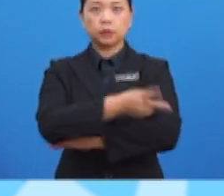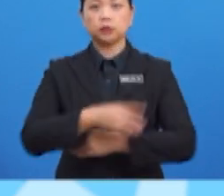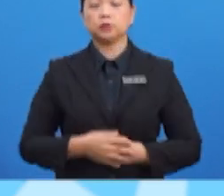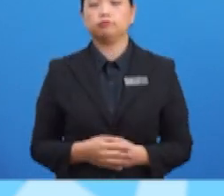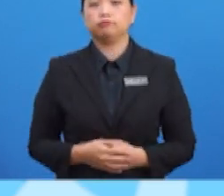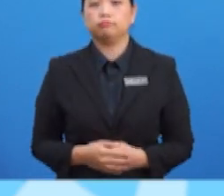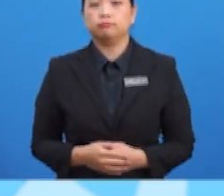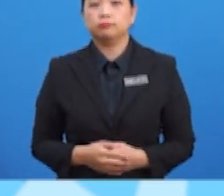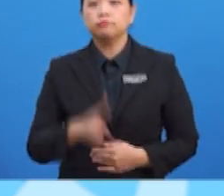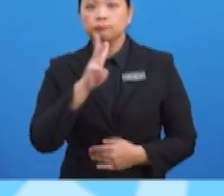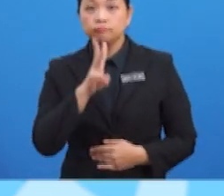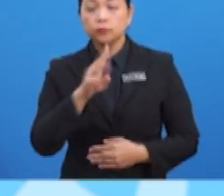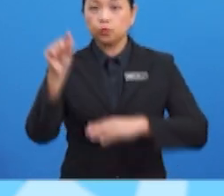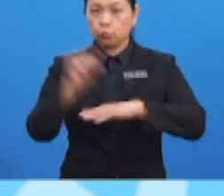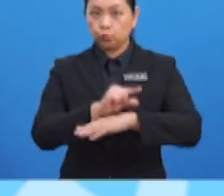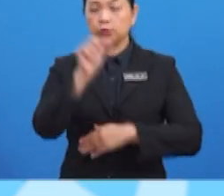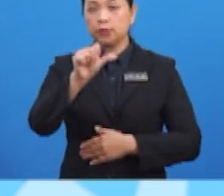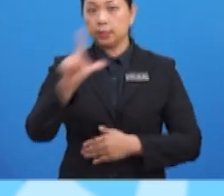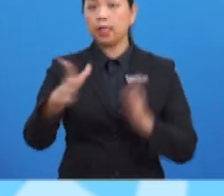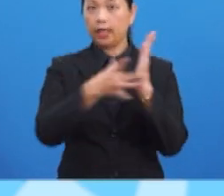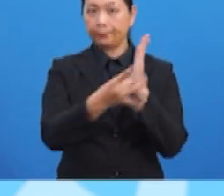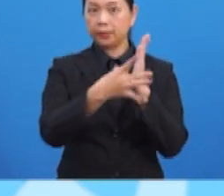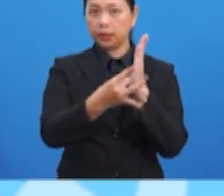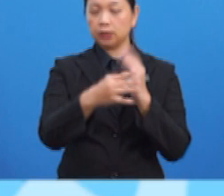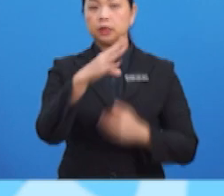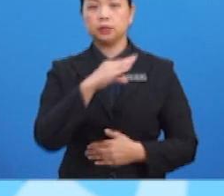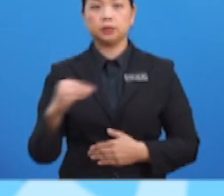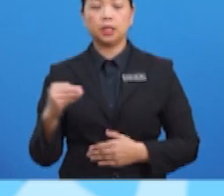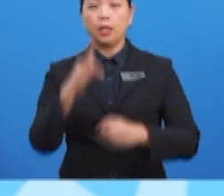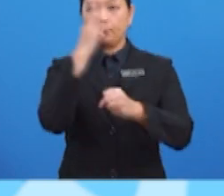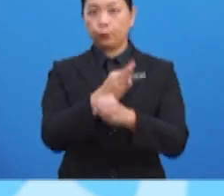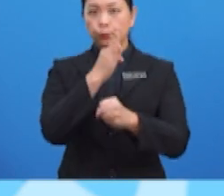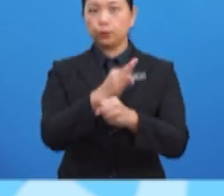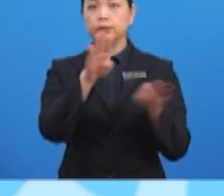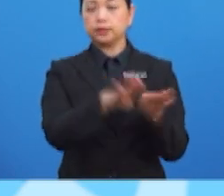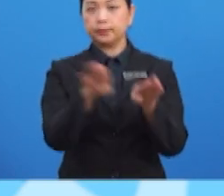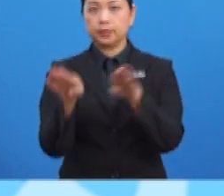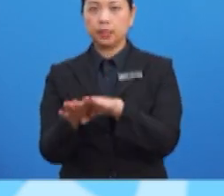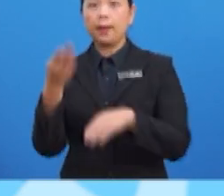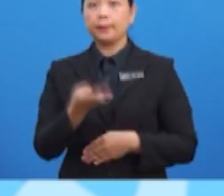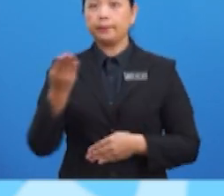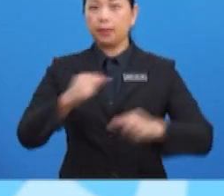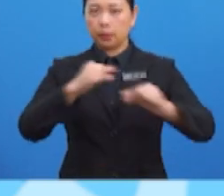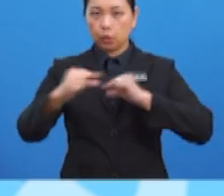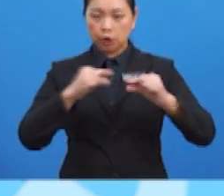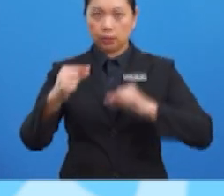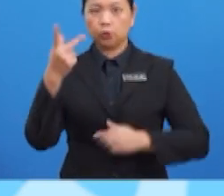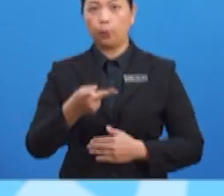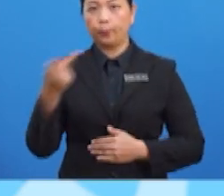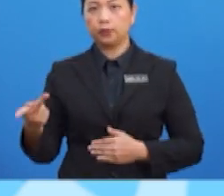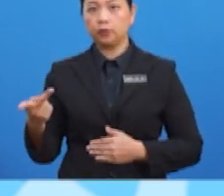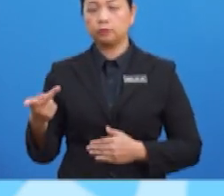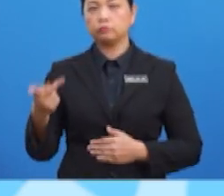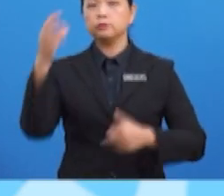Bendalir yang digunakan ialah minyak yang berfungsi sebagai bahan penggerak